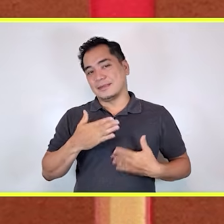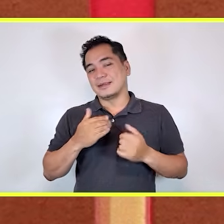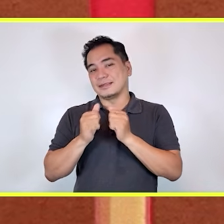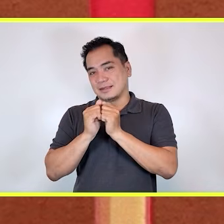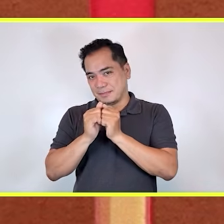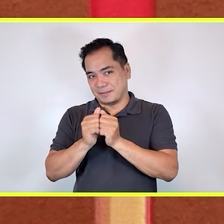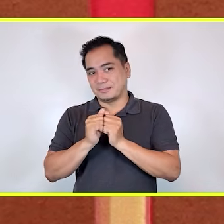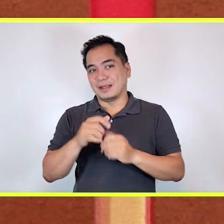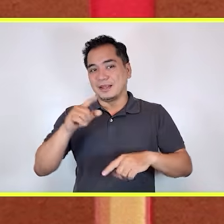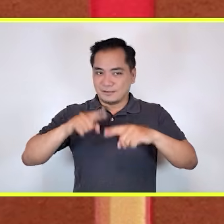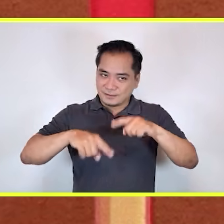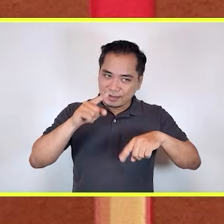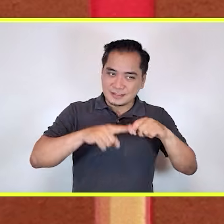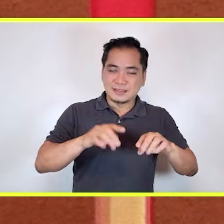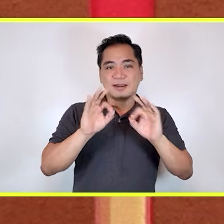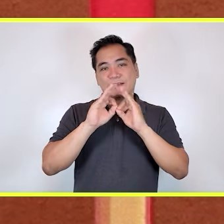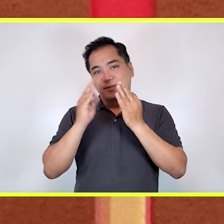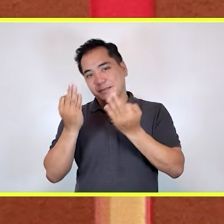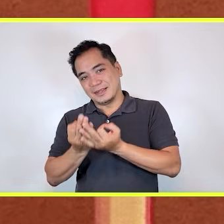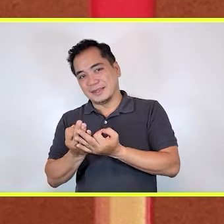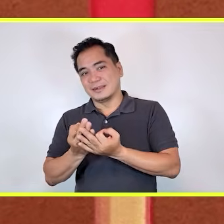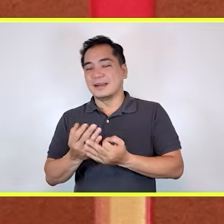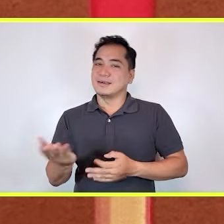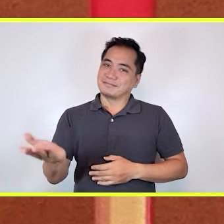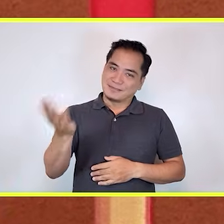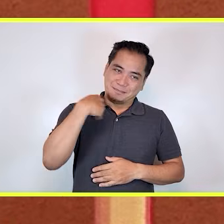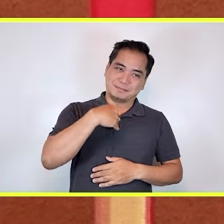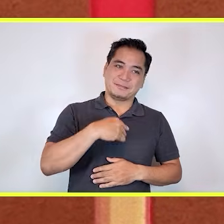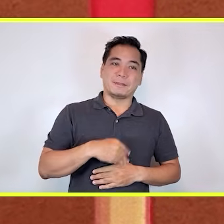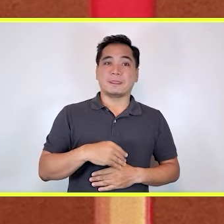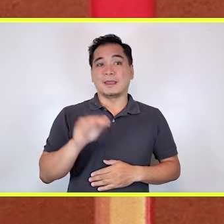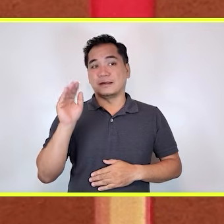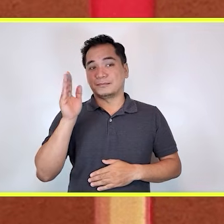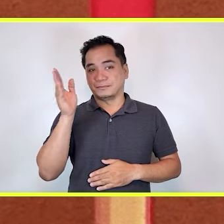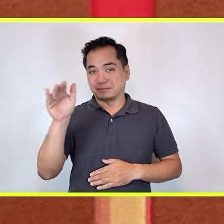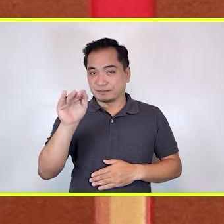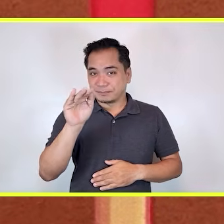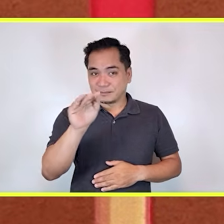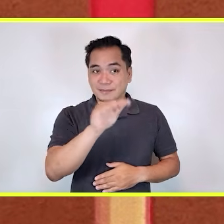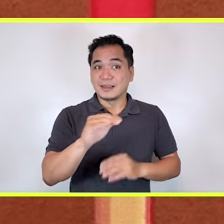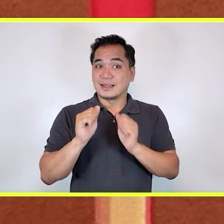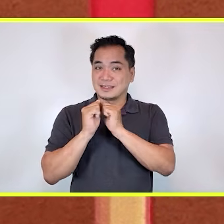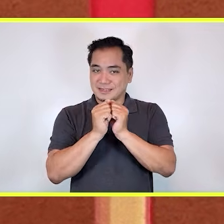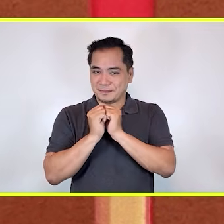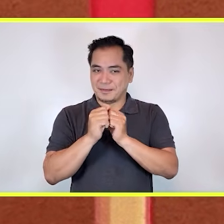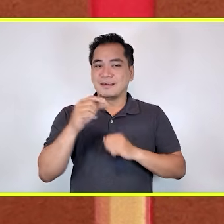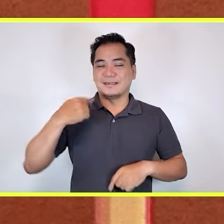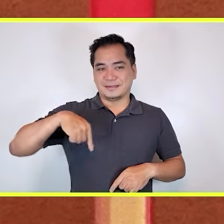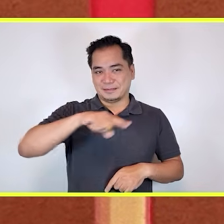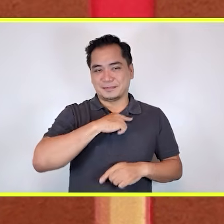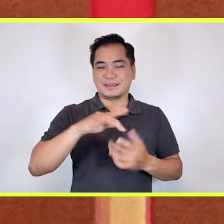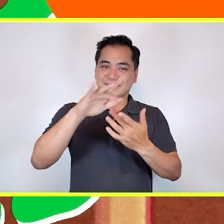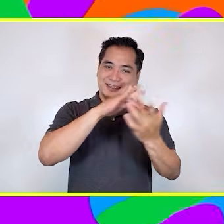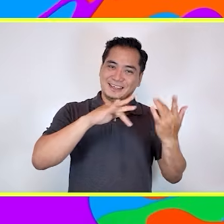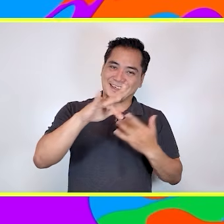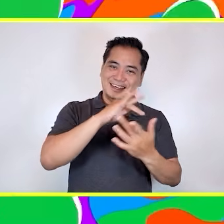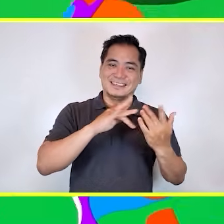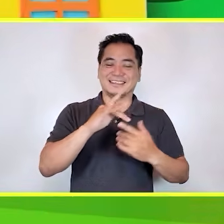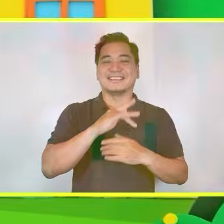ang mga kaibigan at kapamilya. Kaya dali, tawagin nyo na sila at sama-sama tayong mamasyal.